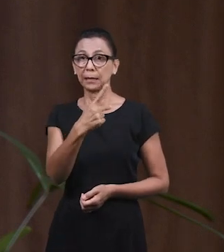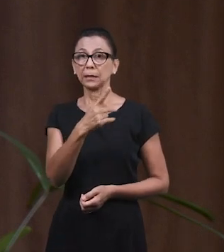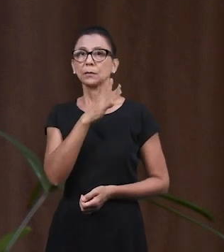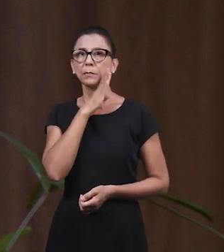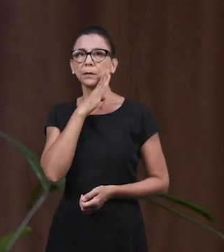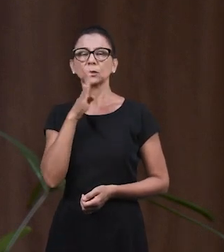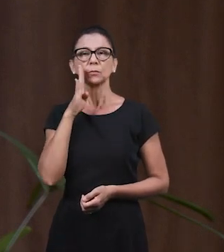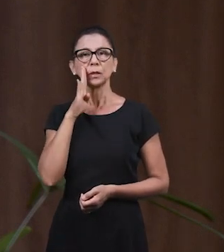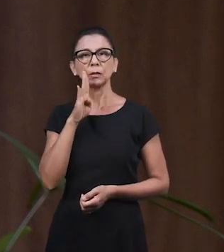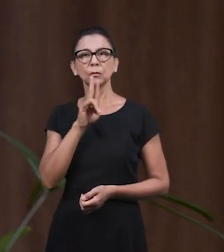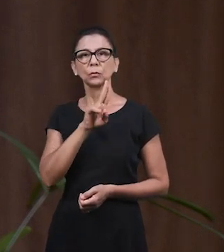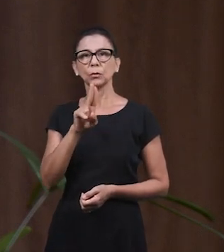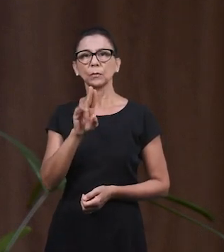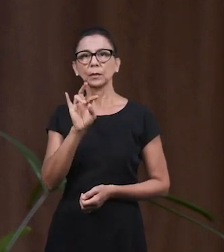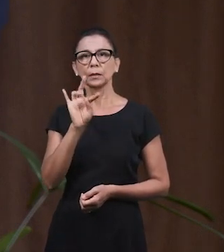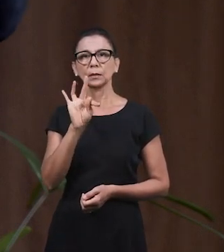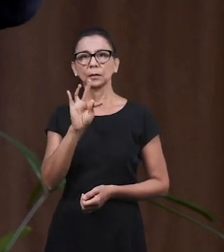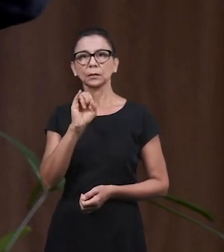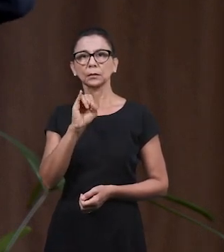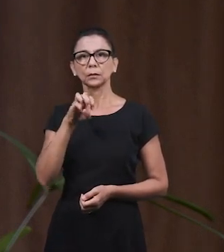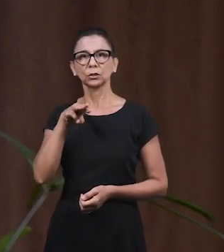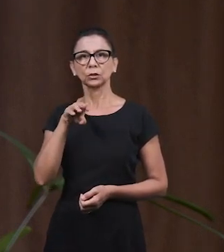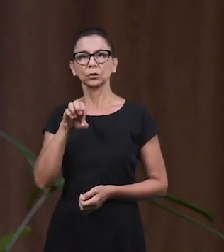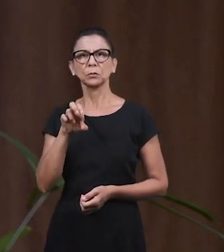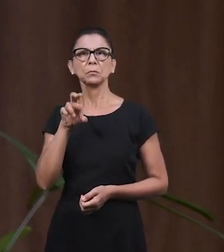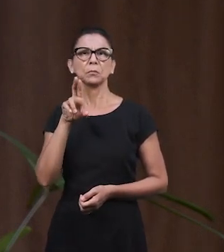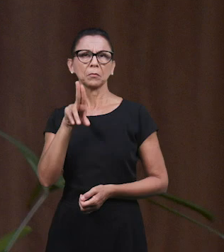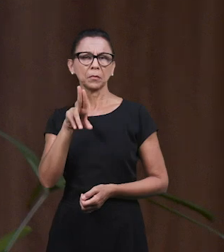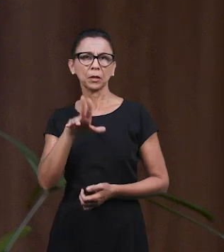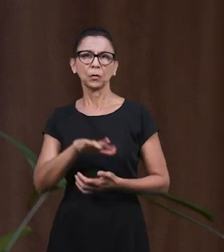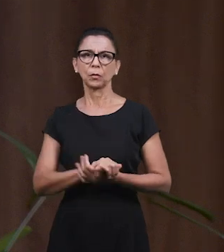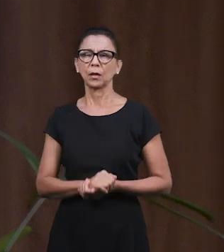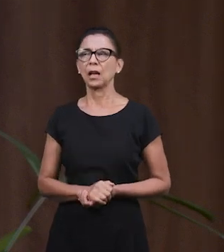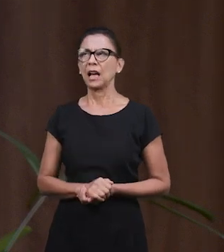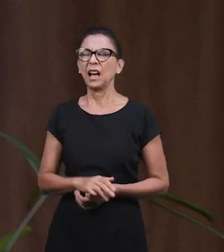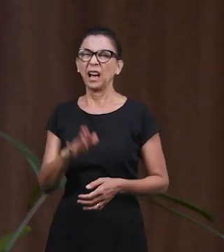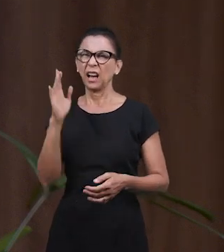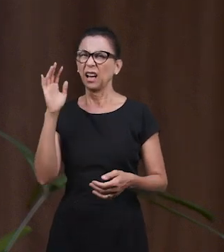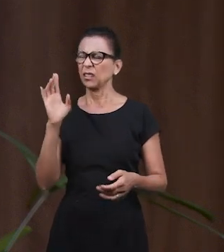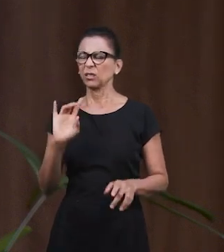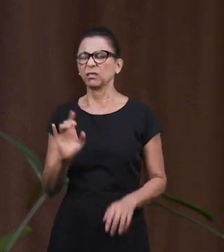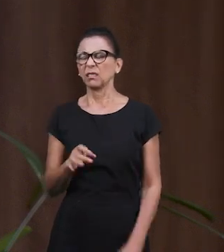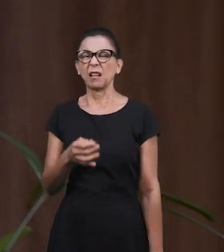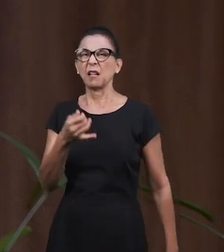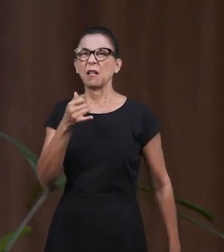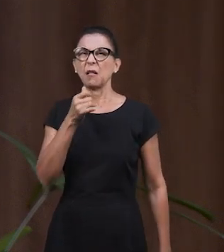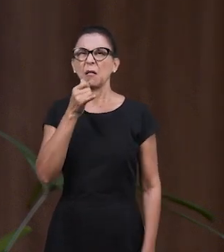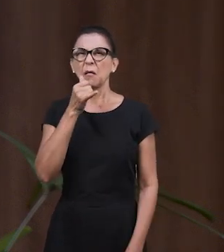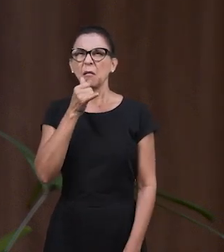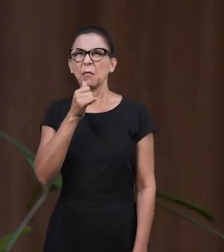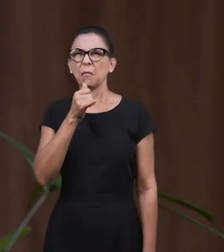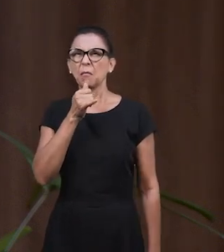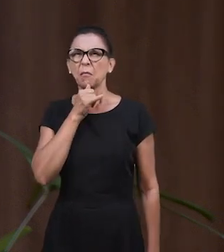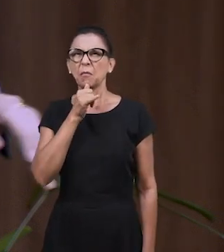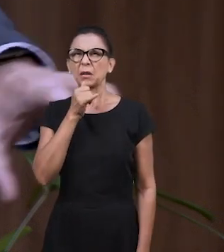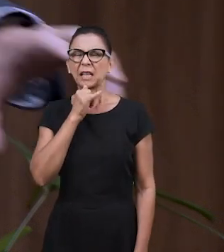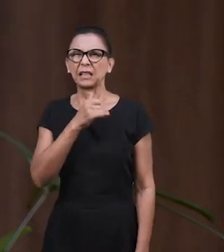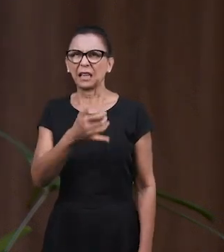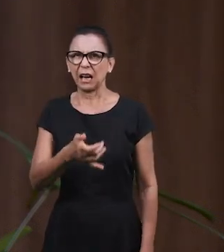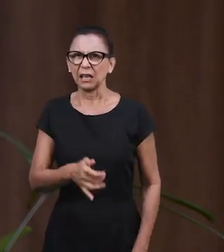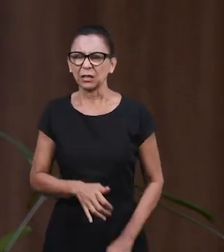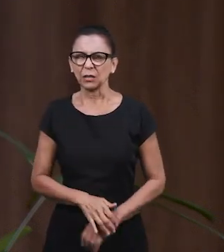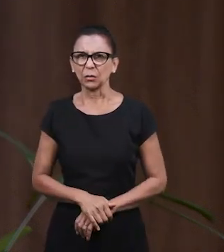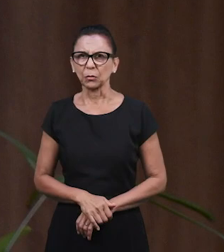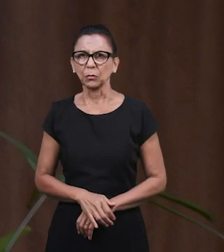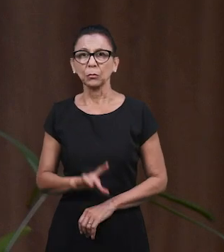Timée. Il était assis, mais regardez bien, ça peut être, peut-être, quelqu'un peut dire, non, c'est